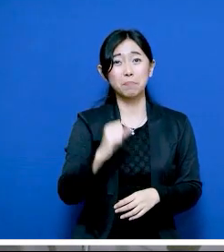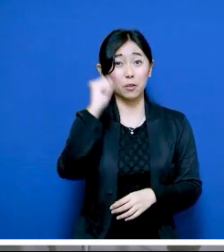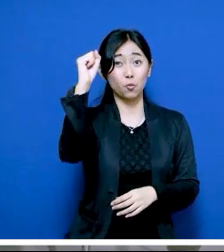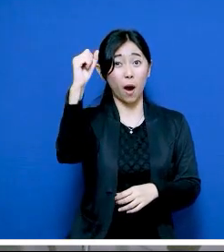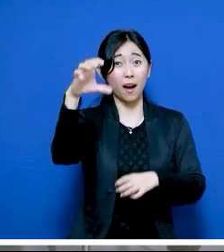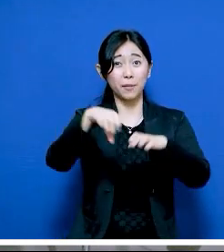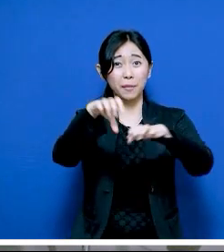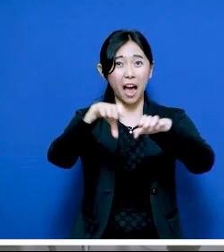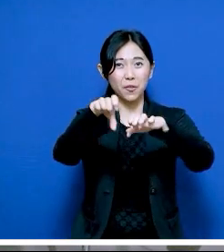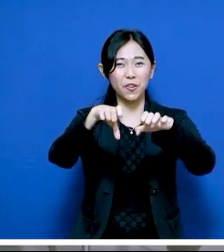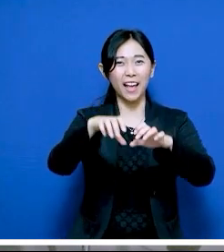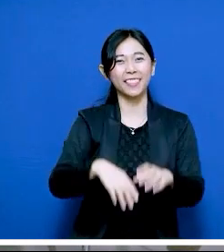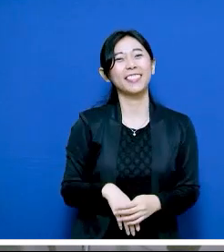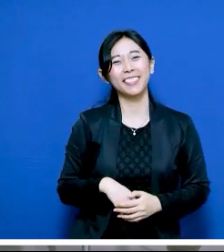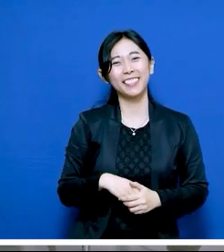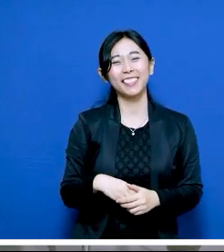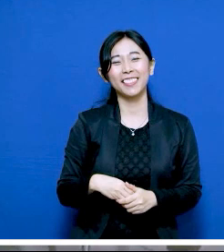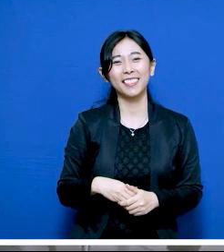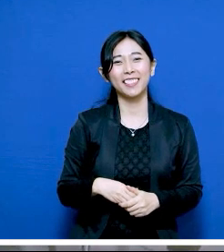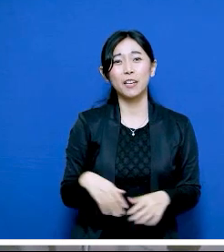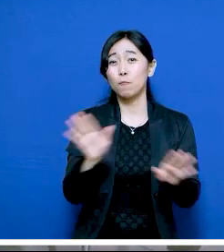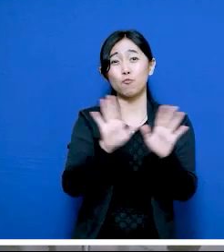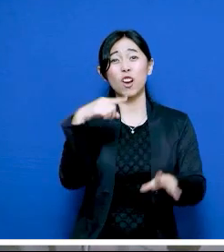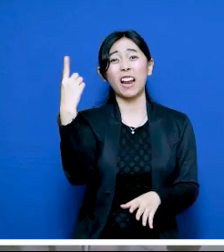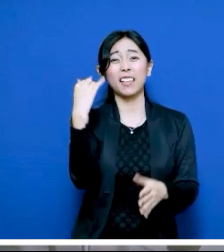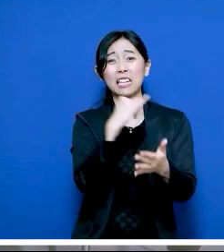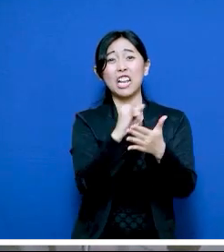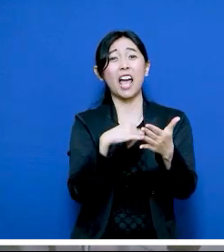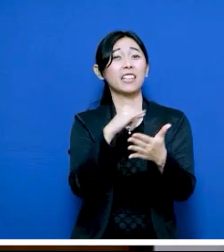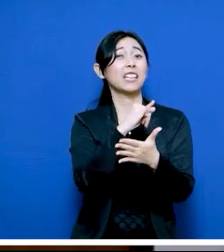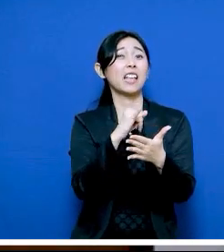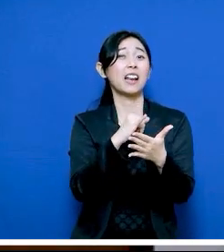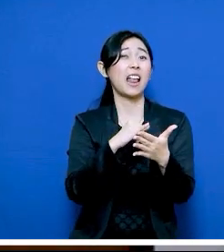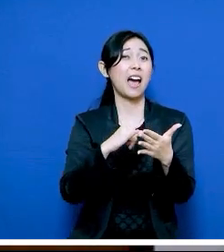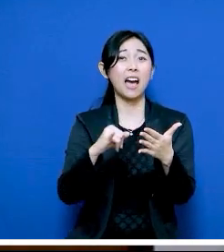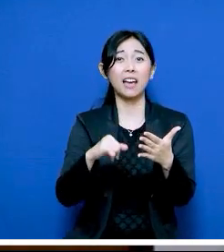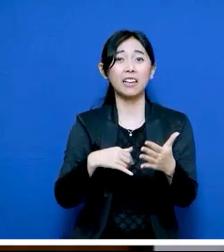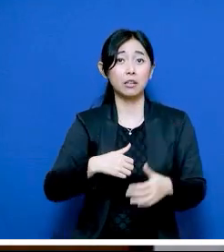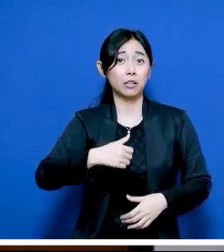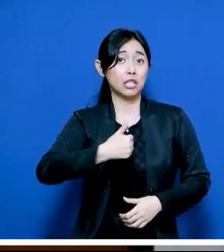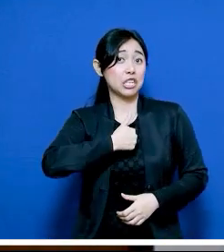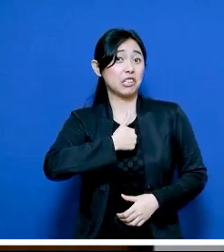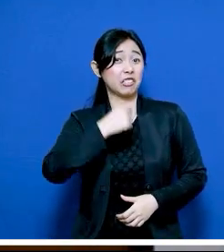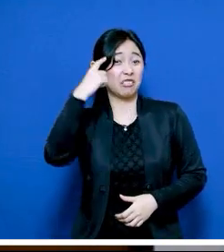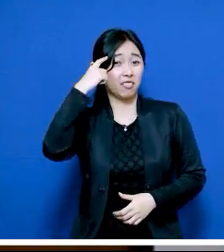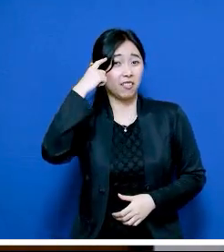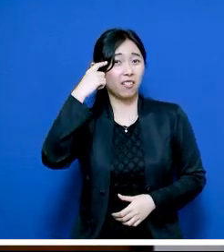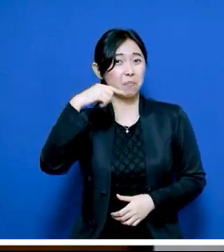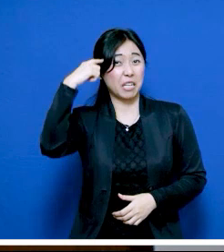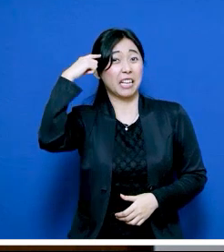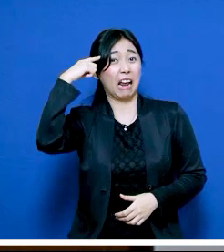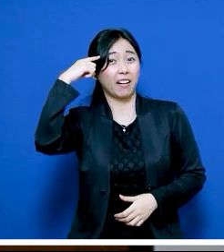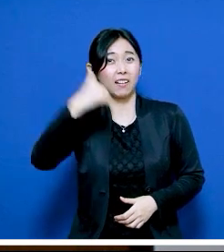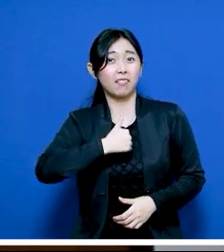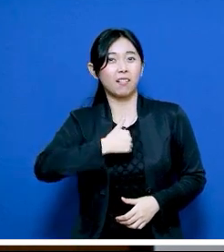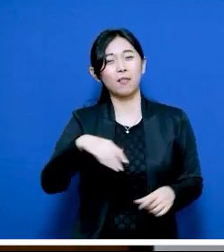rindu. Bukan hanya nilai-nilai menurut pandangannya sendiri. Bukan hanya